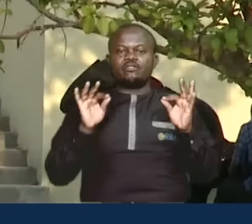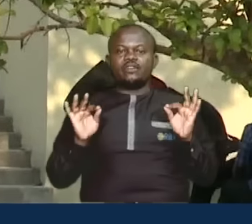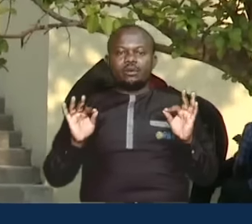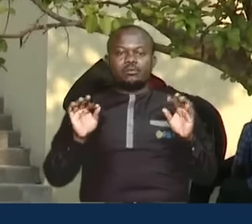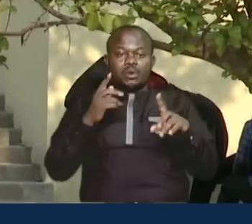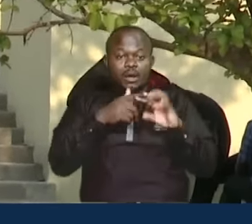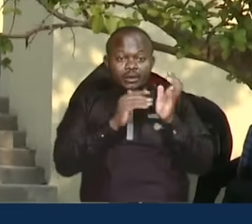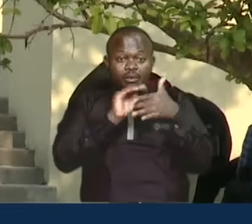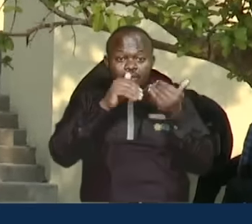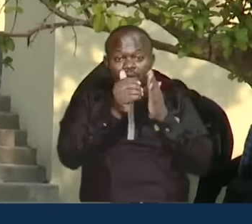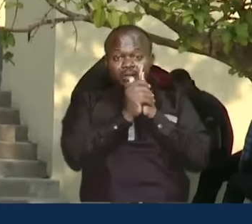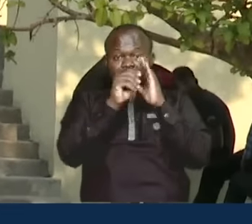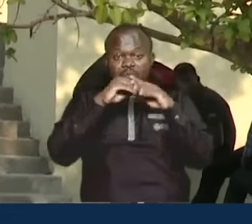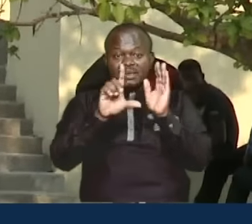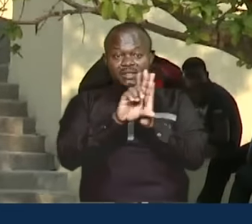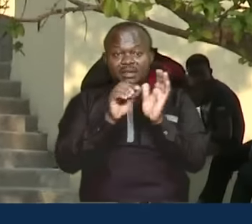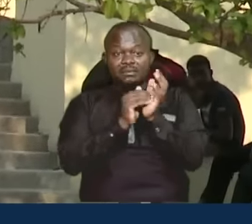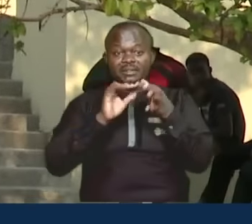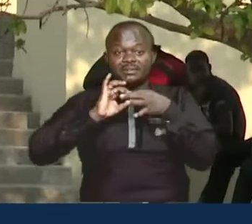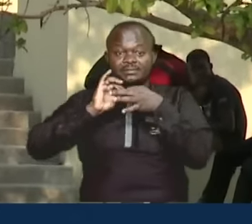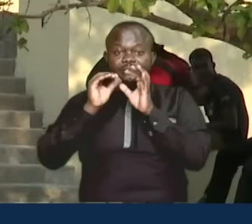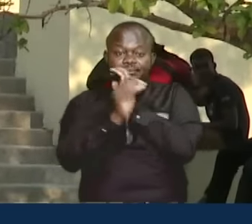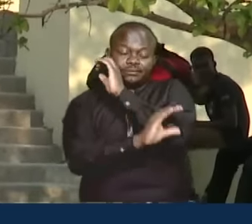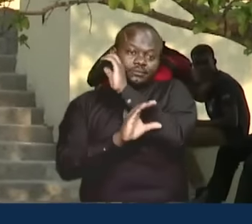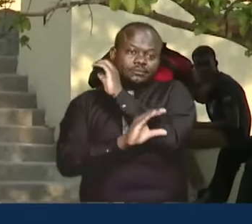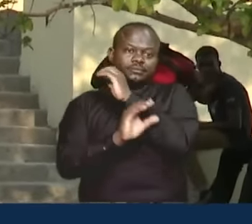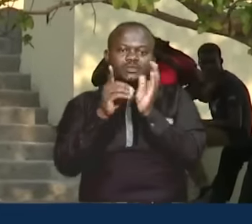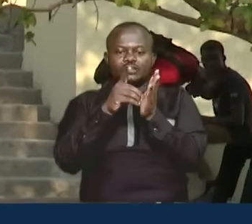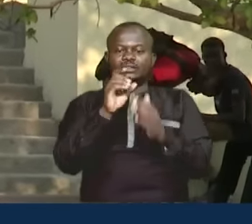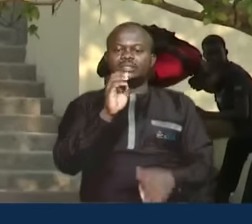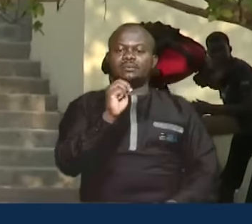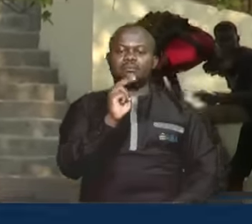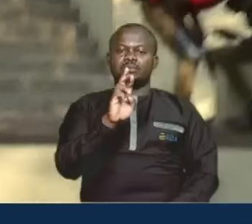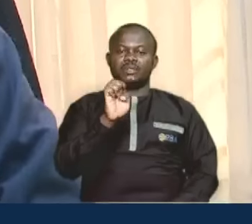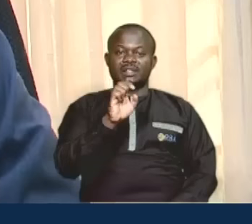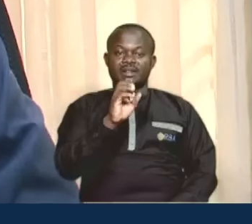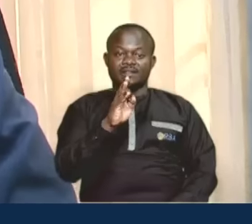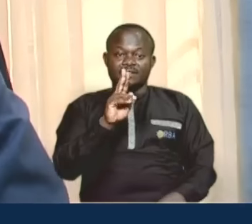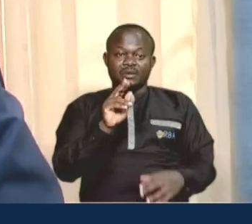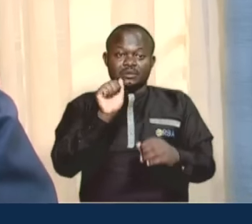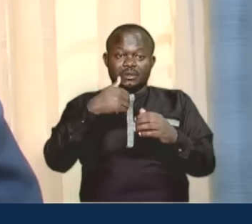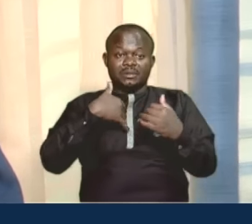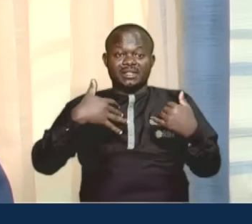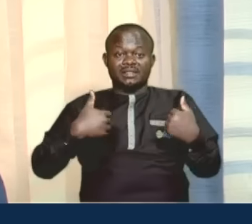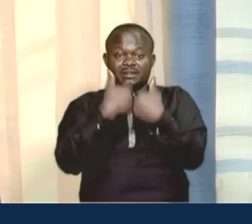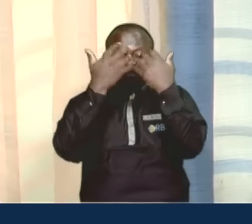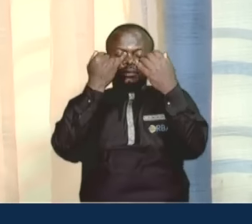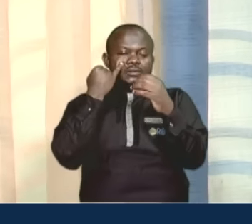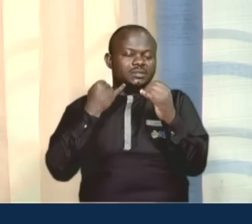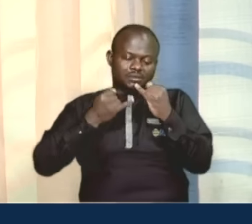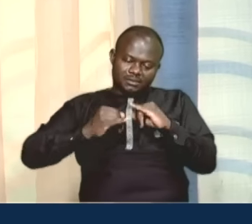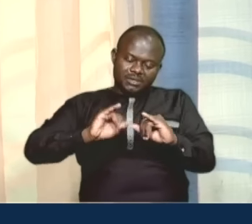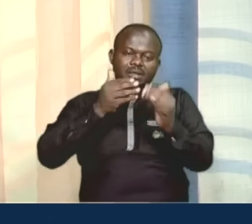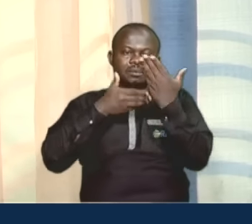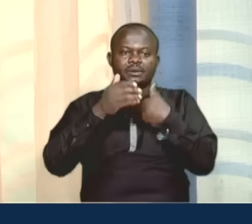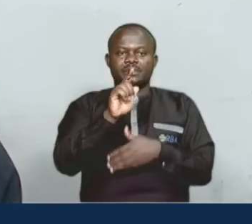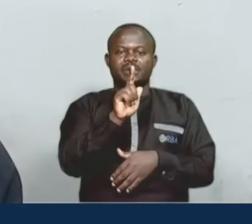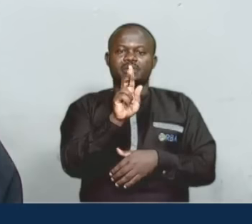Gusa impuguke mu mategeko ndetse na diplomasi Dr. Muref Alphonse asanga bishobora kugira ingaruka zikomeye ku ishyirwa mu bikorwa ry'ibiganiro bya